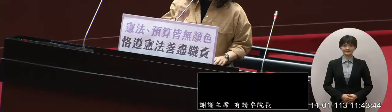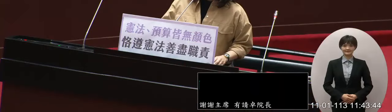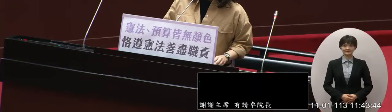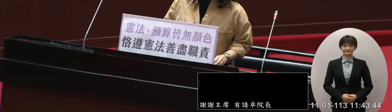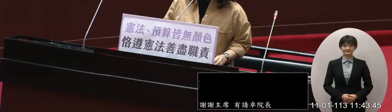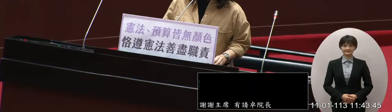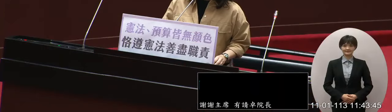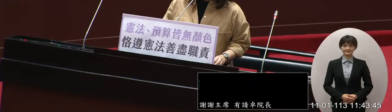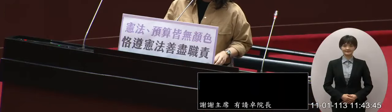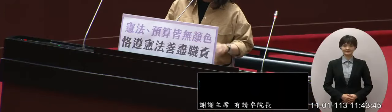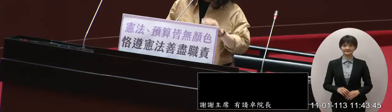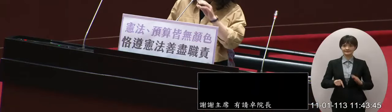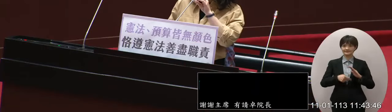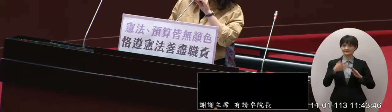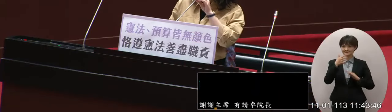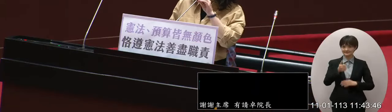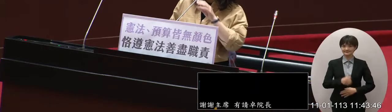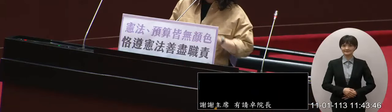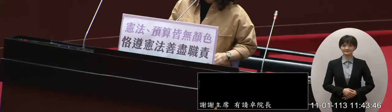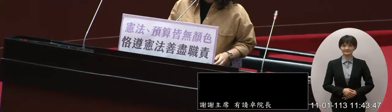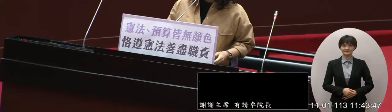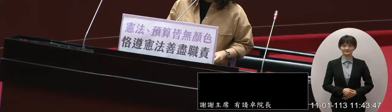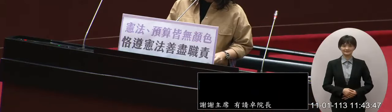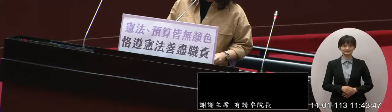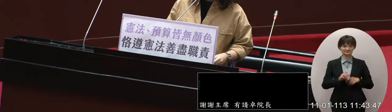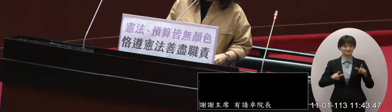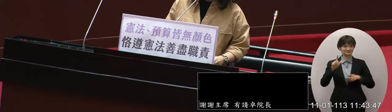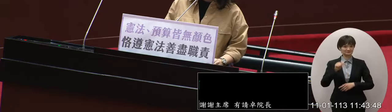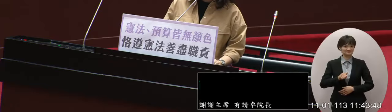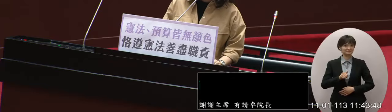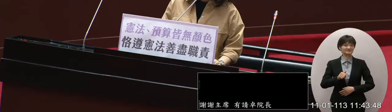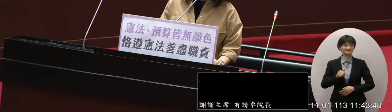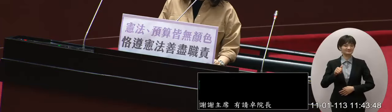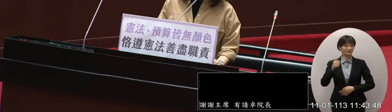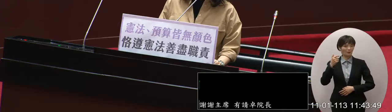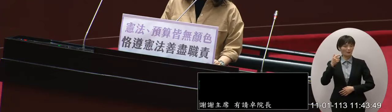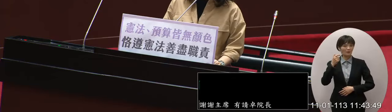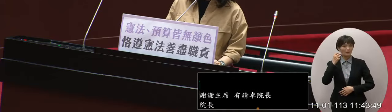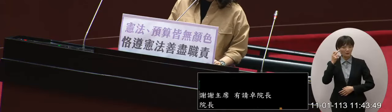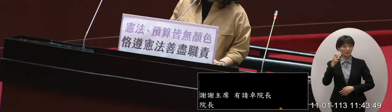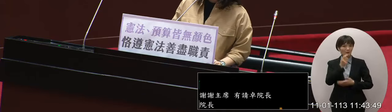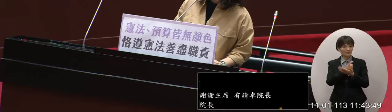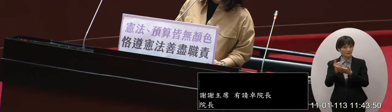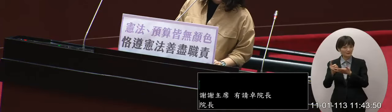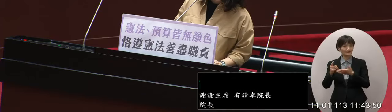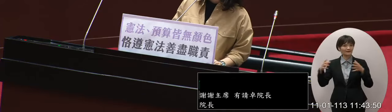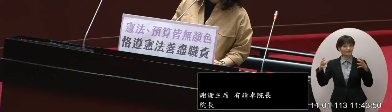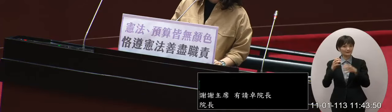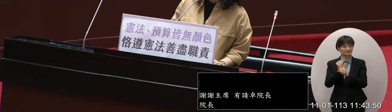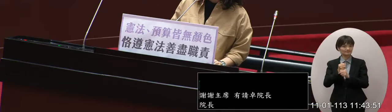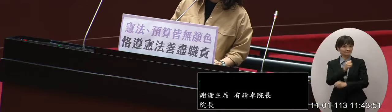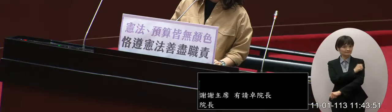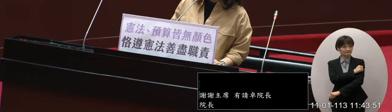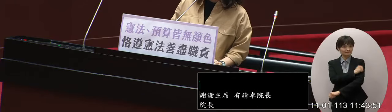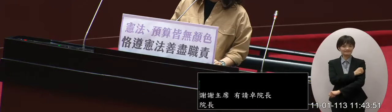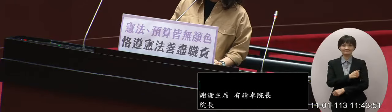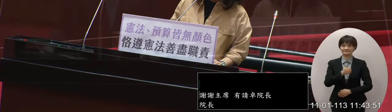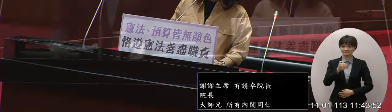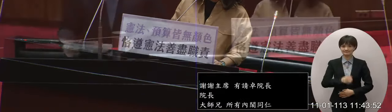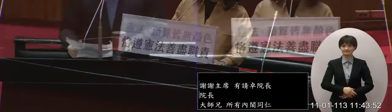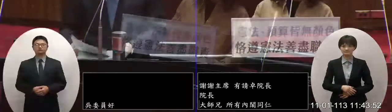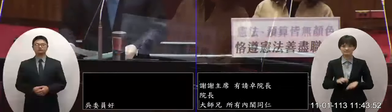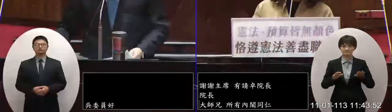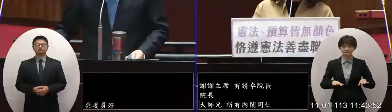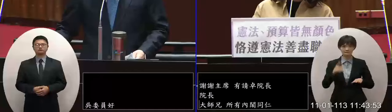委员好。 院长、大师兄、所有的内阁同仁，大家辛苦了。我今天的破题非常清楚，宪